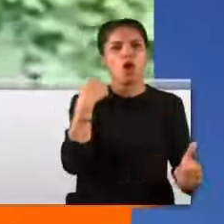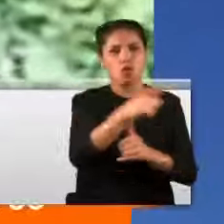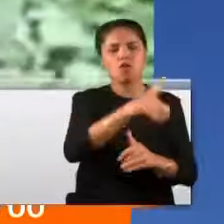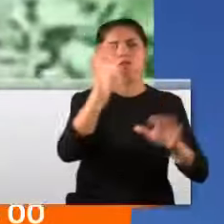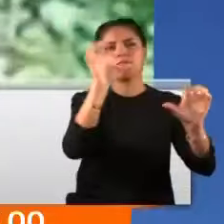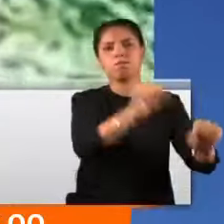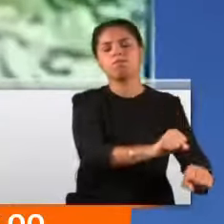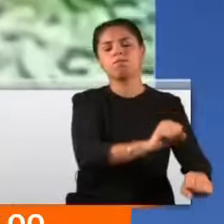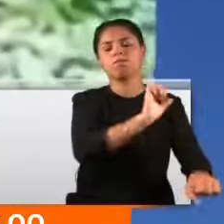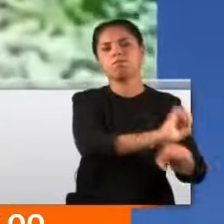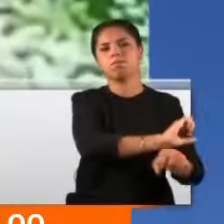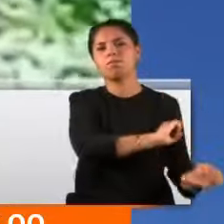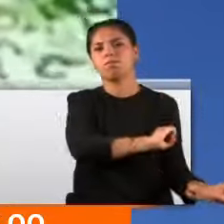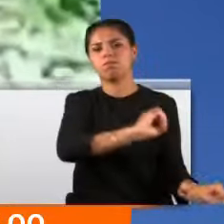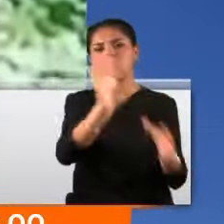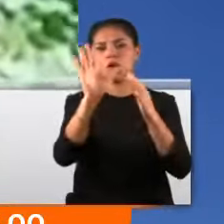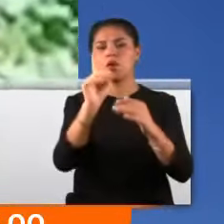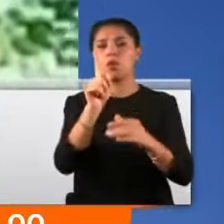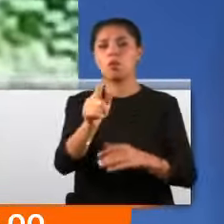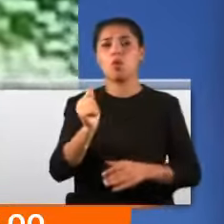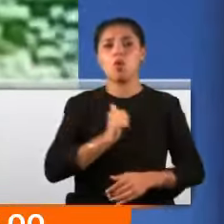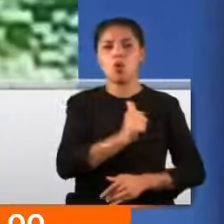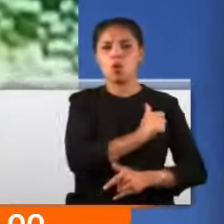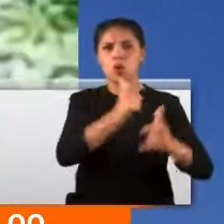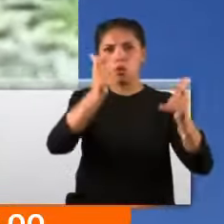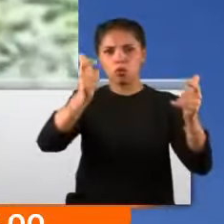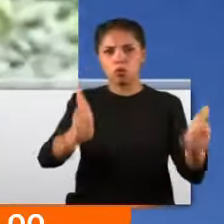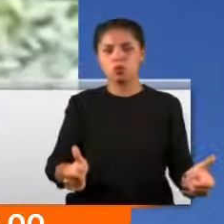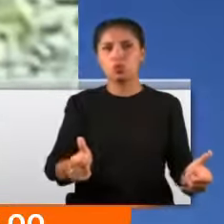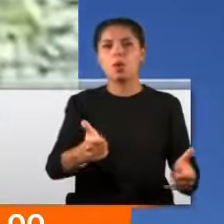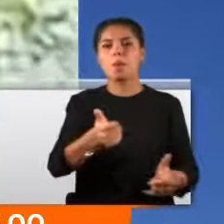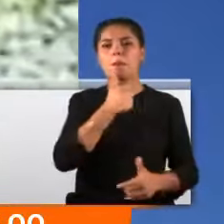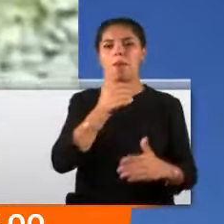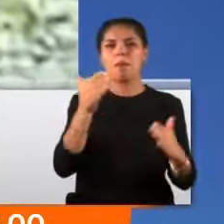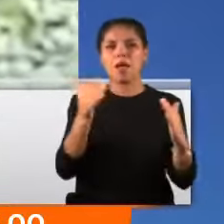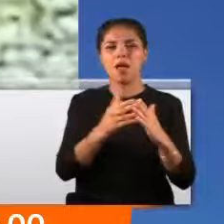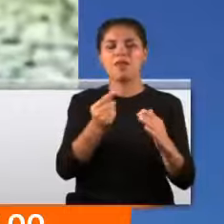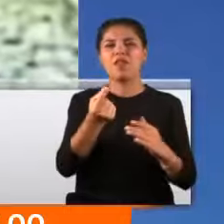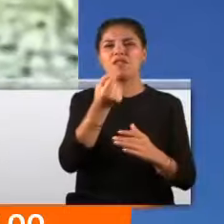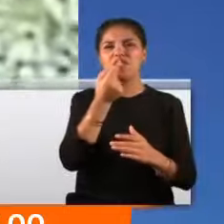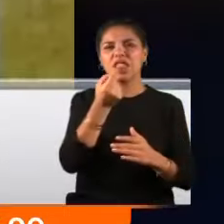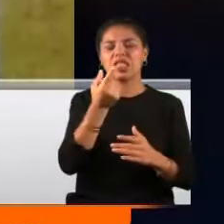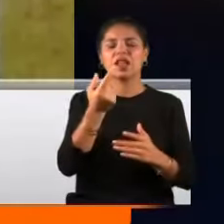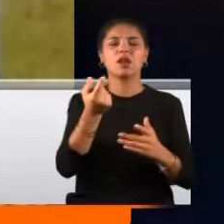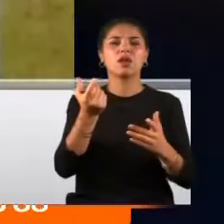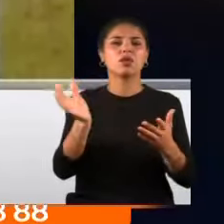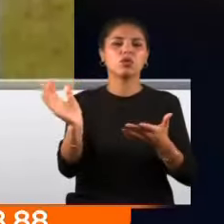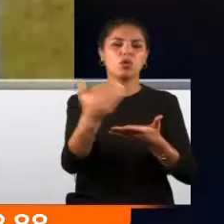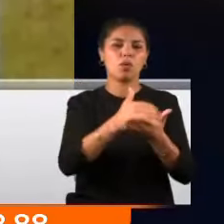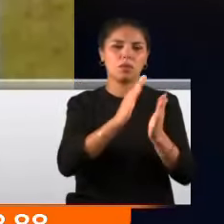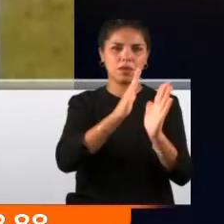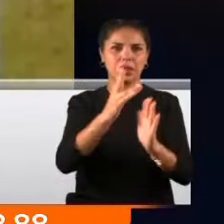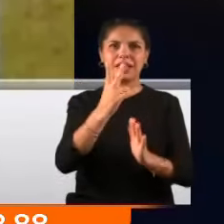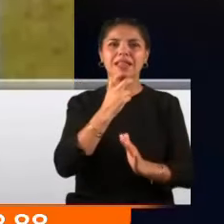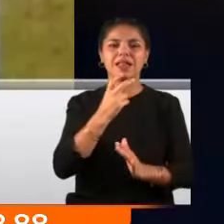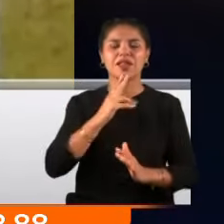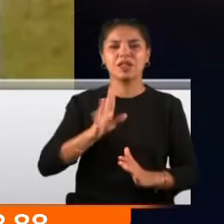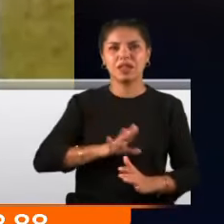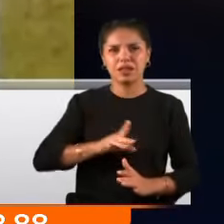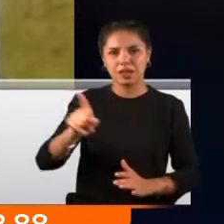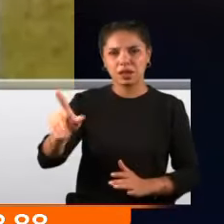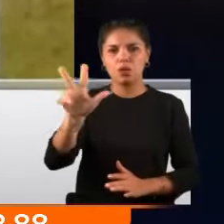Zeynep Muammer Çok Yaşar çifti Ordu'nun Korgan ilçesindeki baba evlerine fındık toplamaya gitmiş, 2 yaşındaki kızlarını da